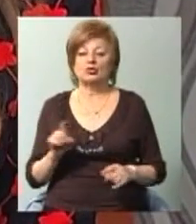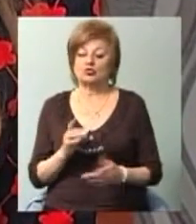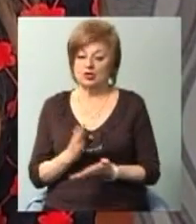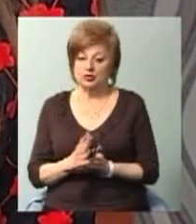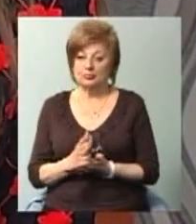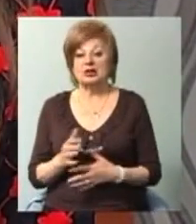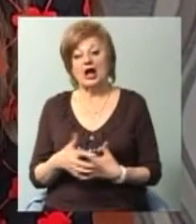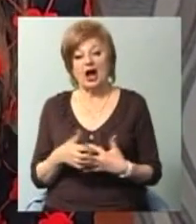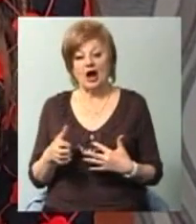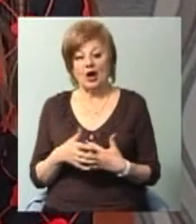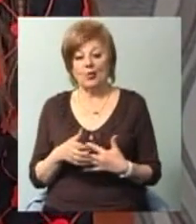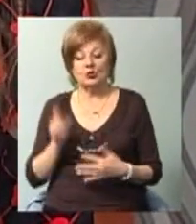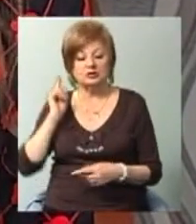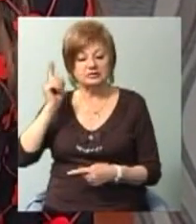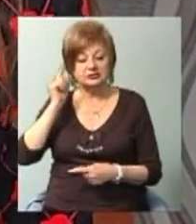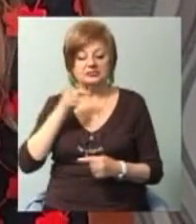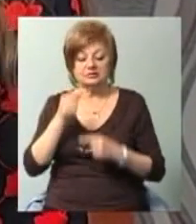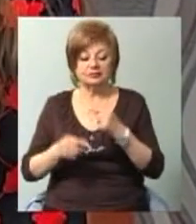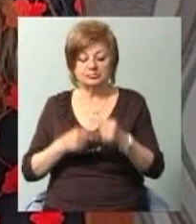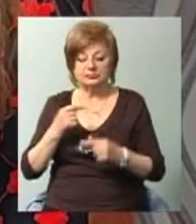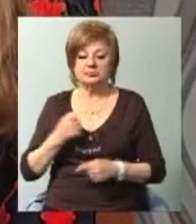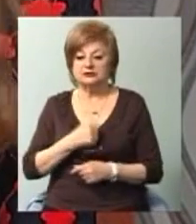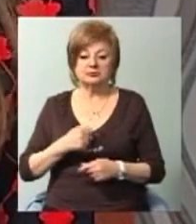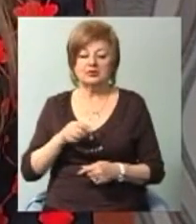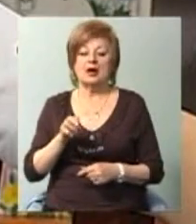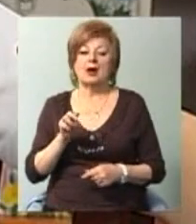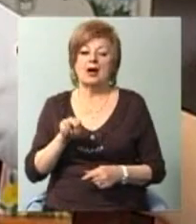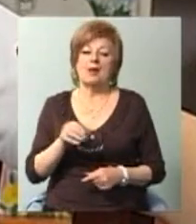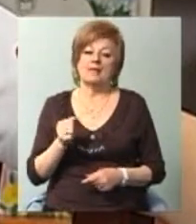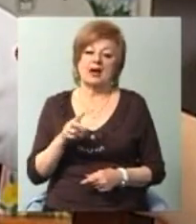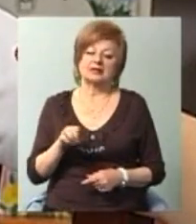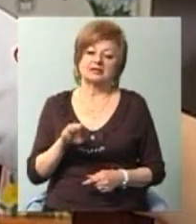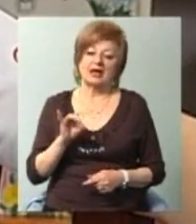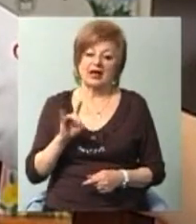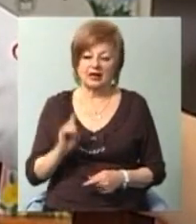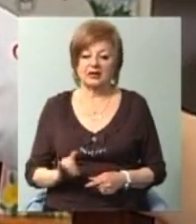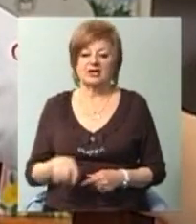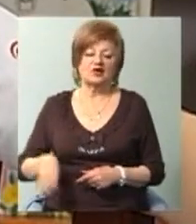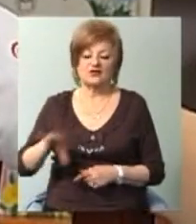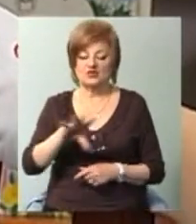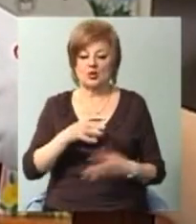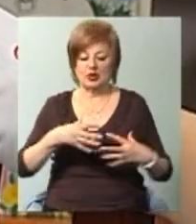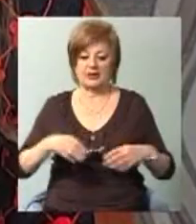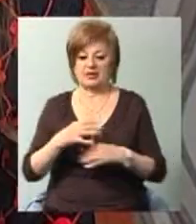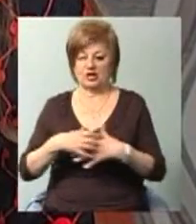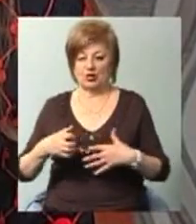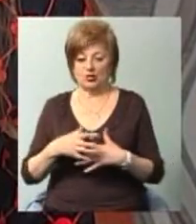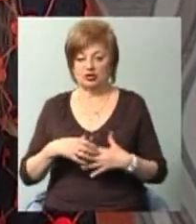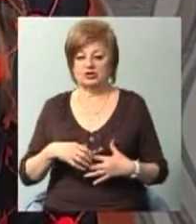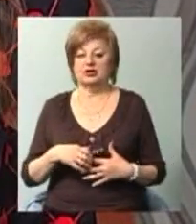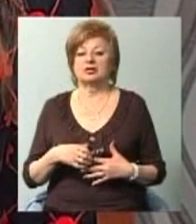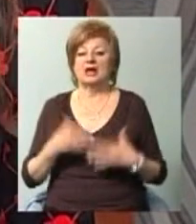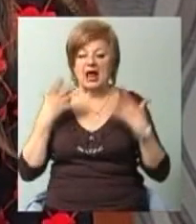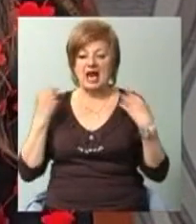А ще коти – це ті ж самі предки хижаків, пантер, так. тигрів, леопардів, усіх сімейства кошачих. Так, левів